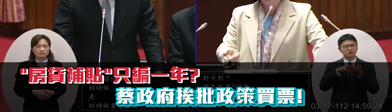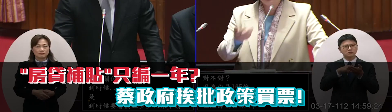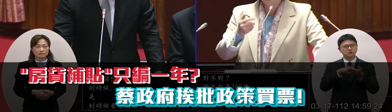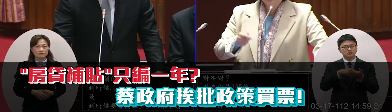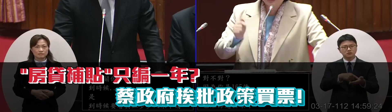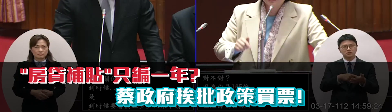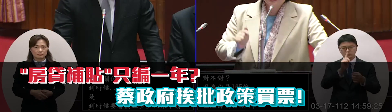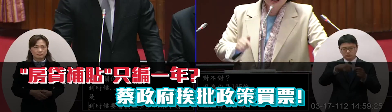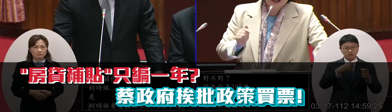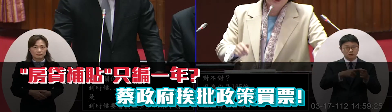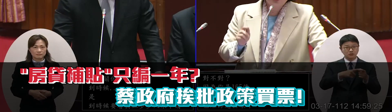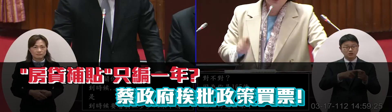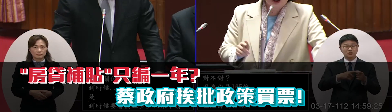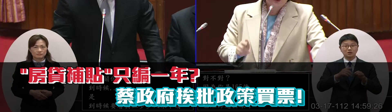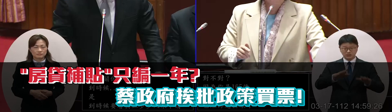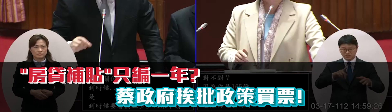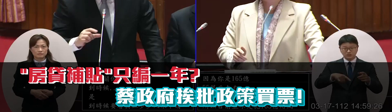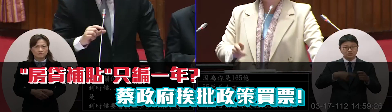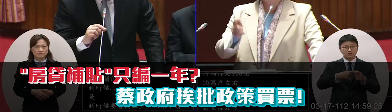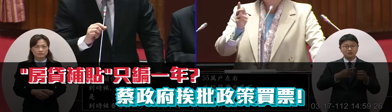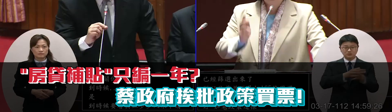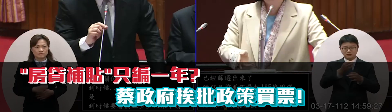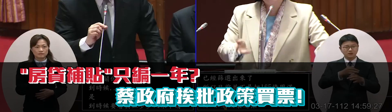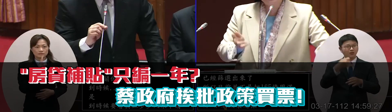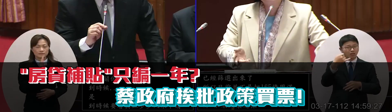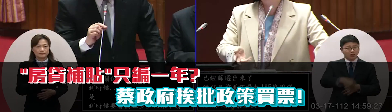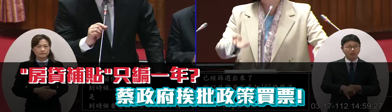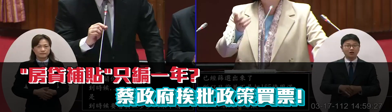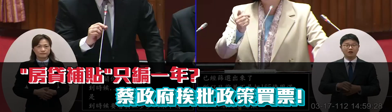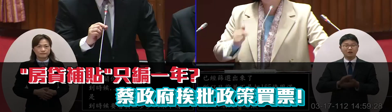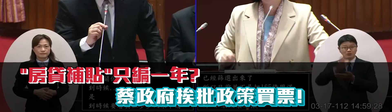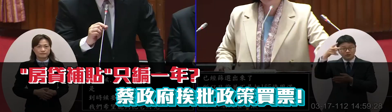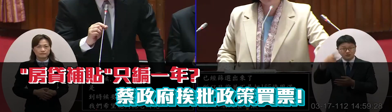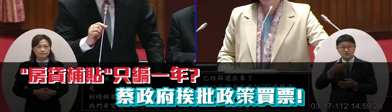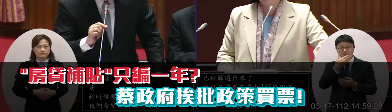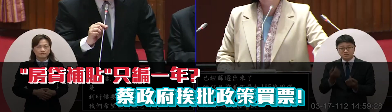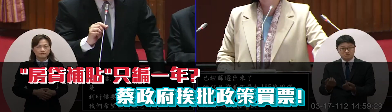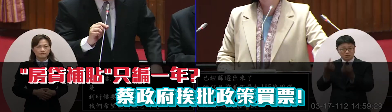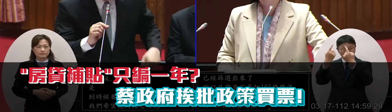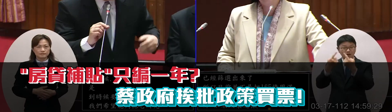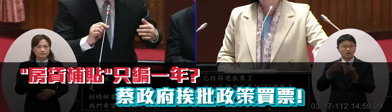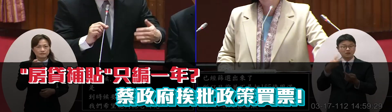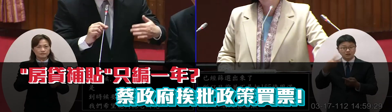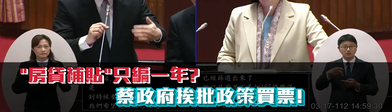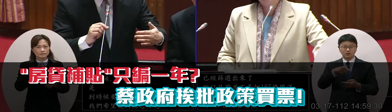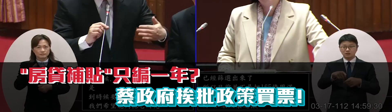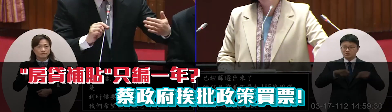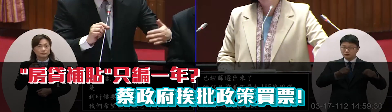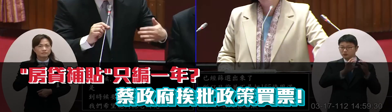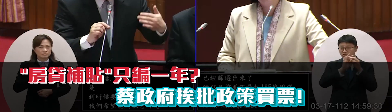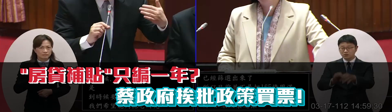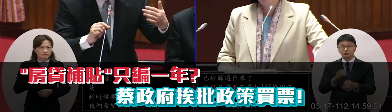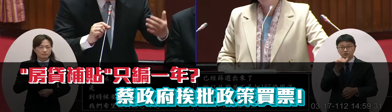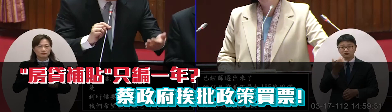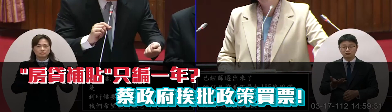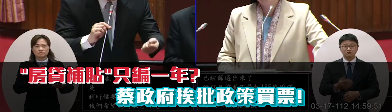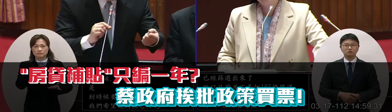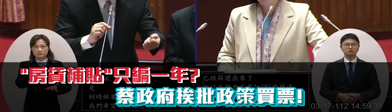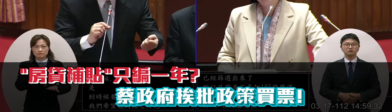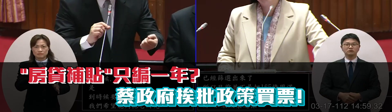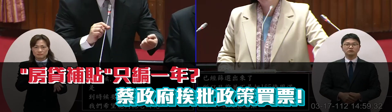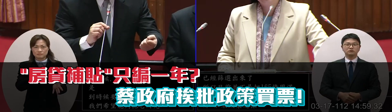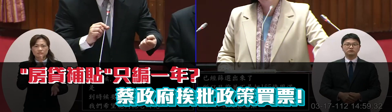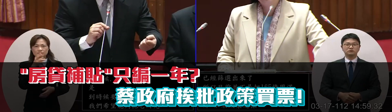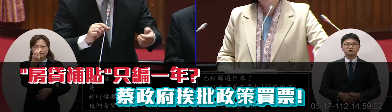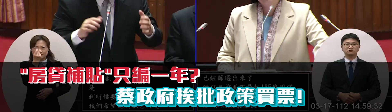今年过了，明年？今年是经济最困难的一年，会不会再升息？明年会不会续办呢？ 谢谢委员，因为你知道这一次是特别